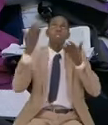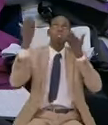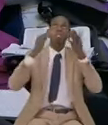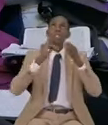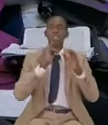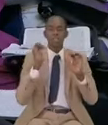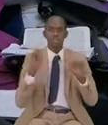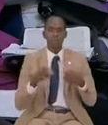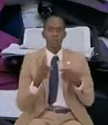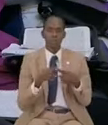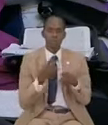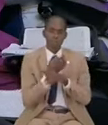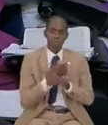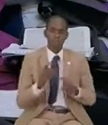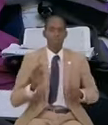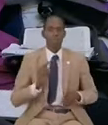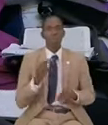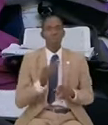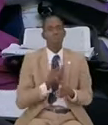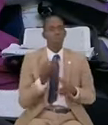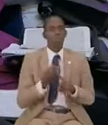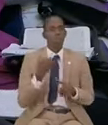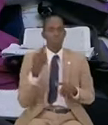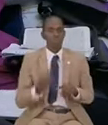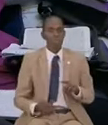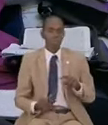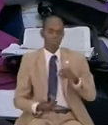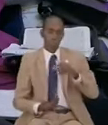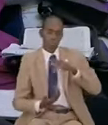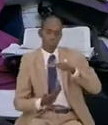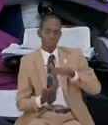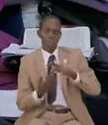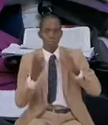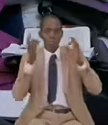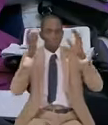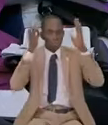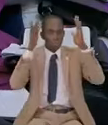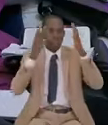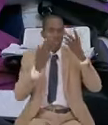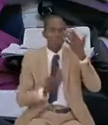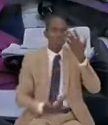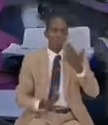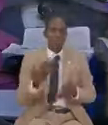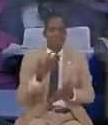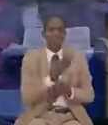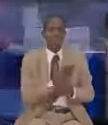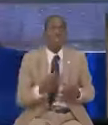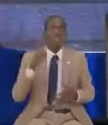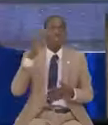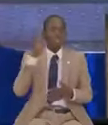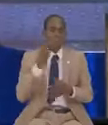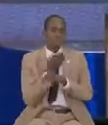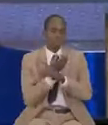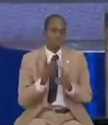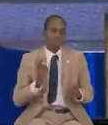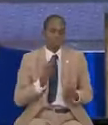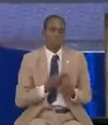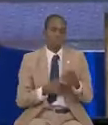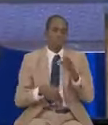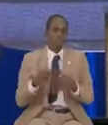de la fournaise ardente et il nous délivrera de ta main au